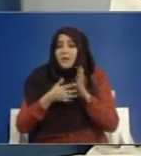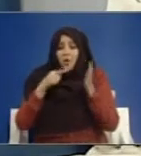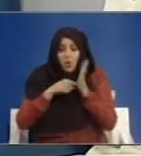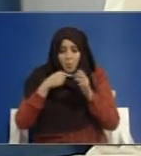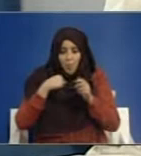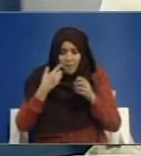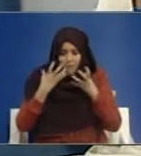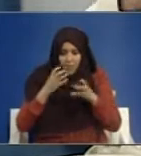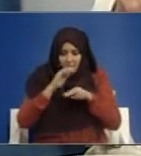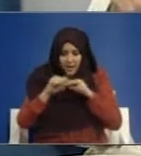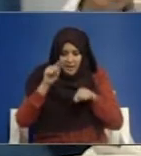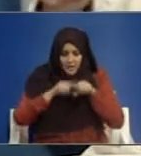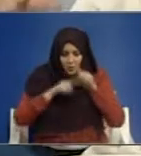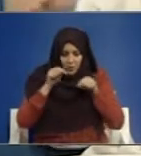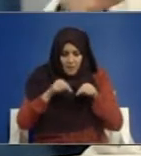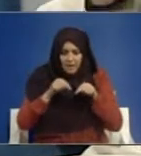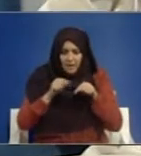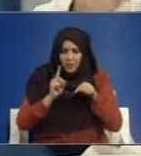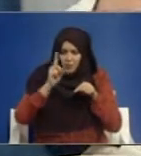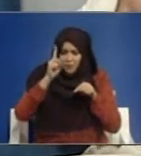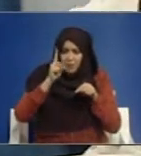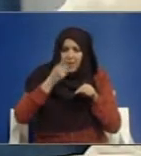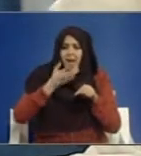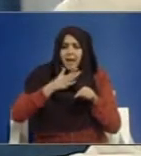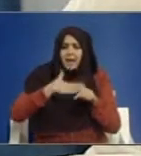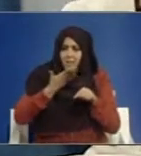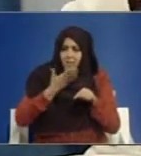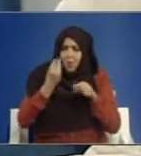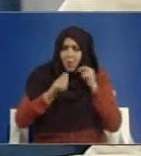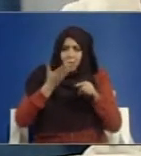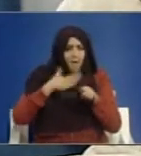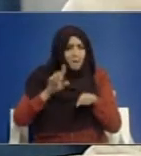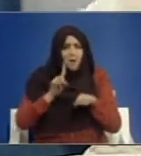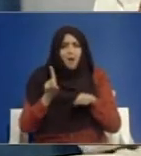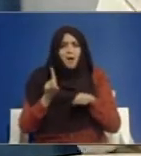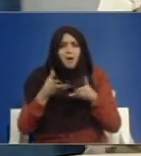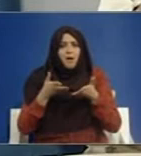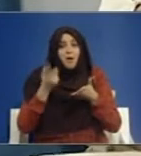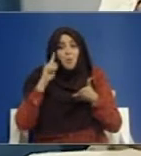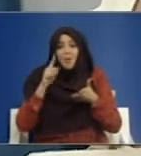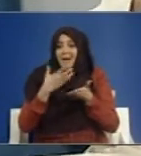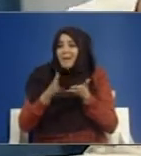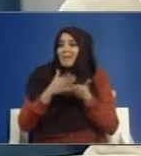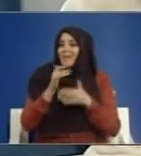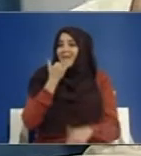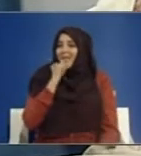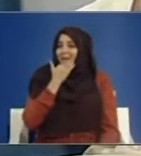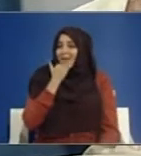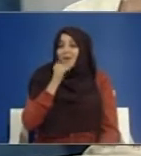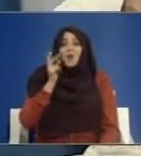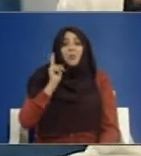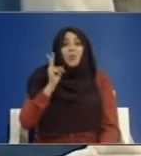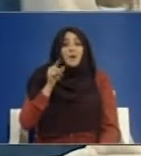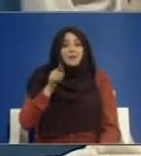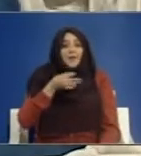القيام أو الإقدام على فعل شيء أو قول شيء حتى لا تقع في الخطأ. طيب. لأن ذلك الذكر